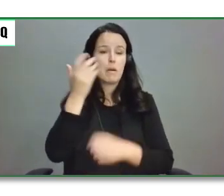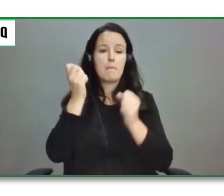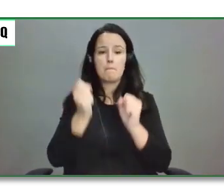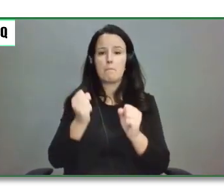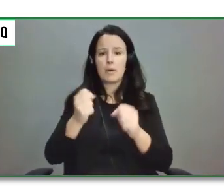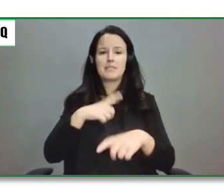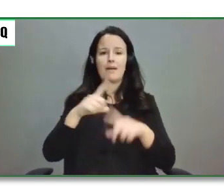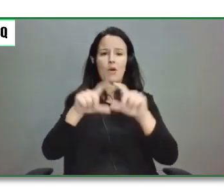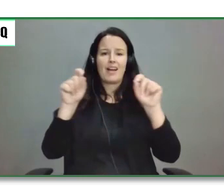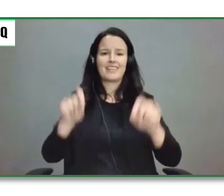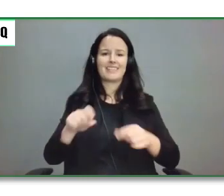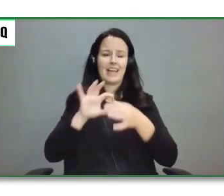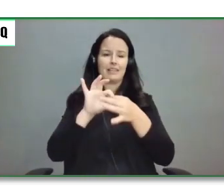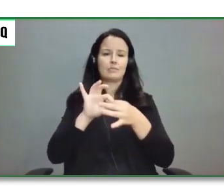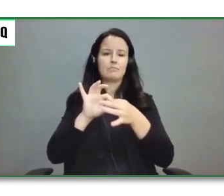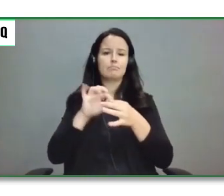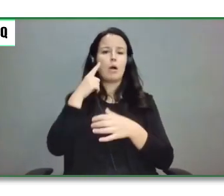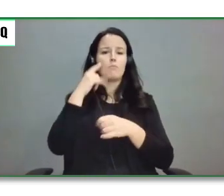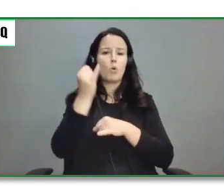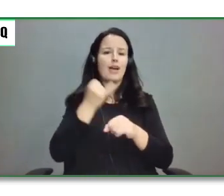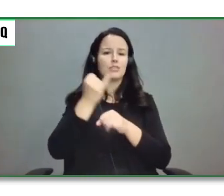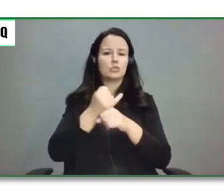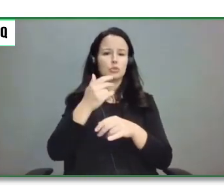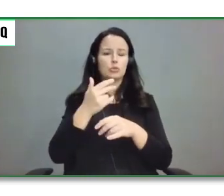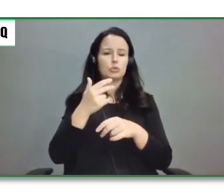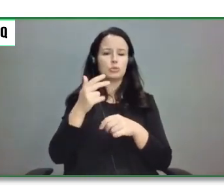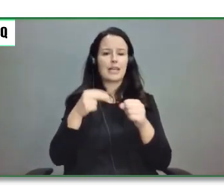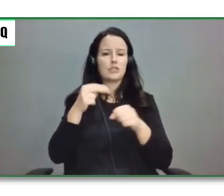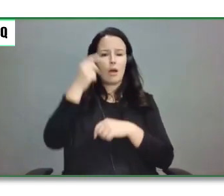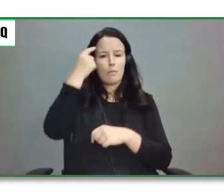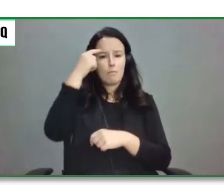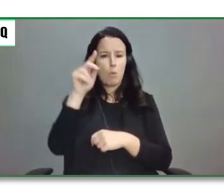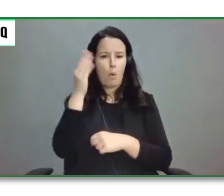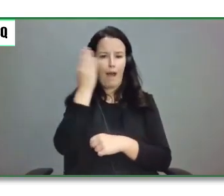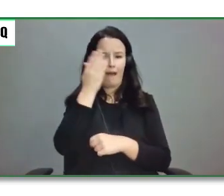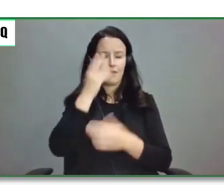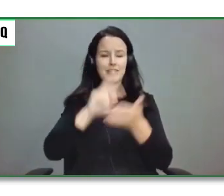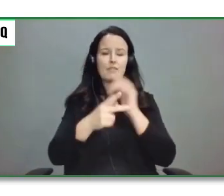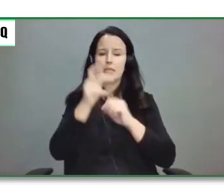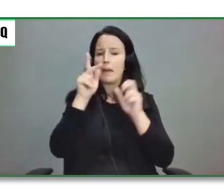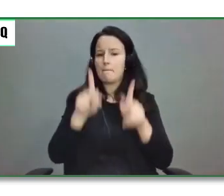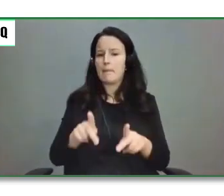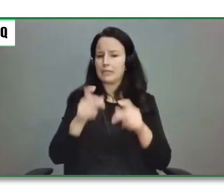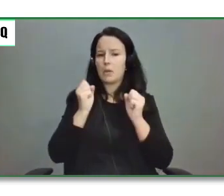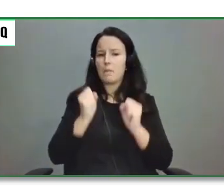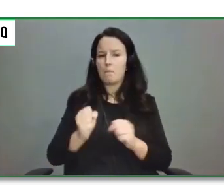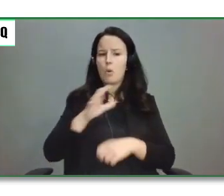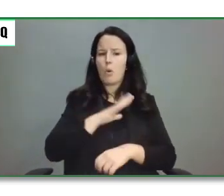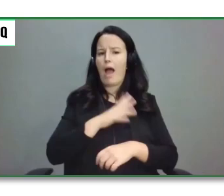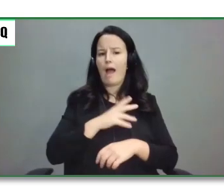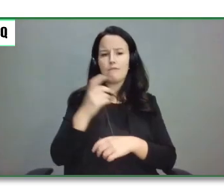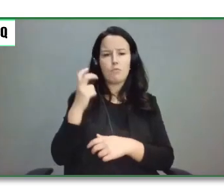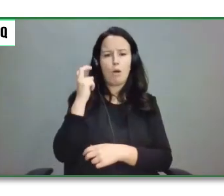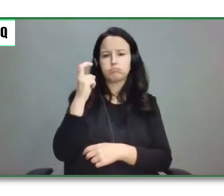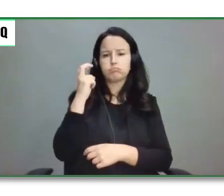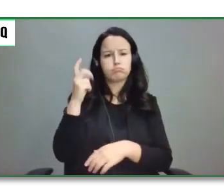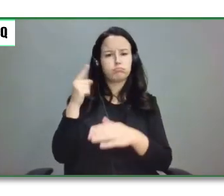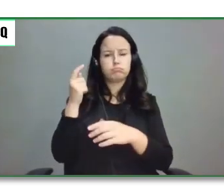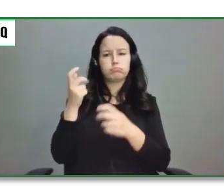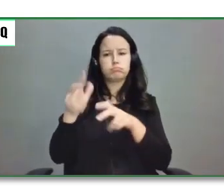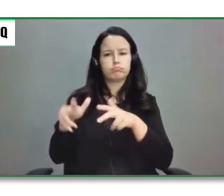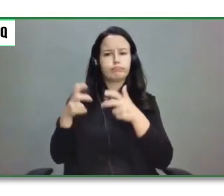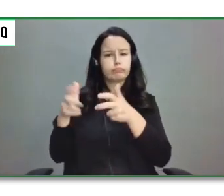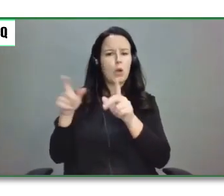national canadien pour les aveugles pour emprunter les services de transport en commun réguliers. On-It Regional